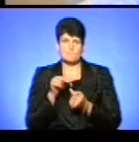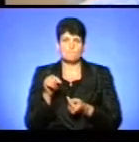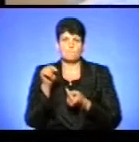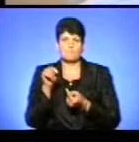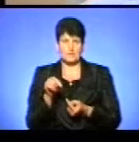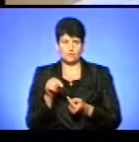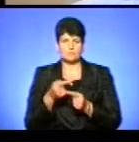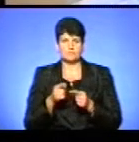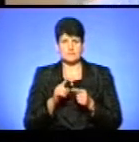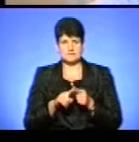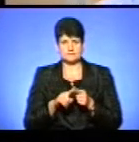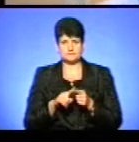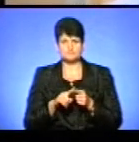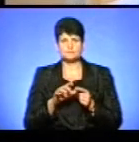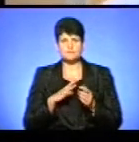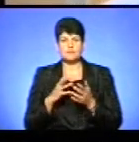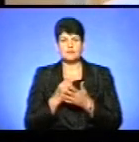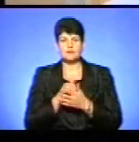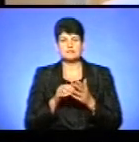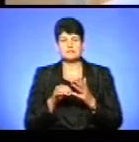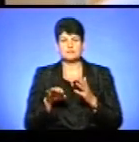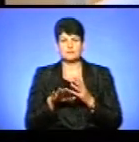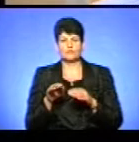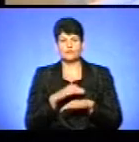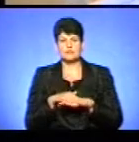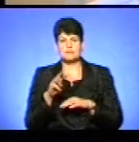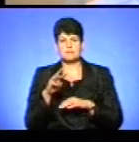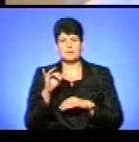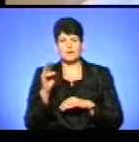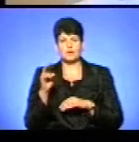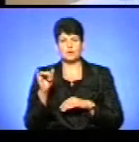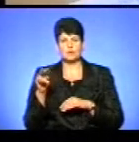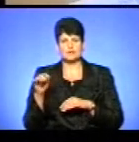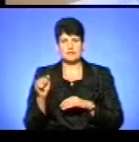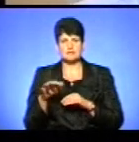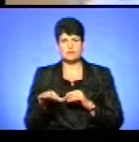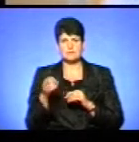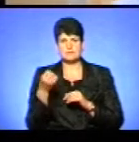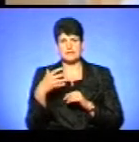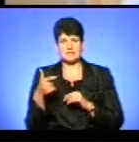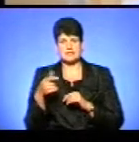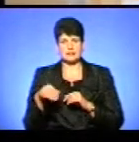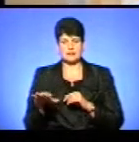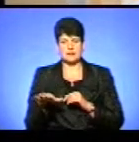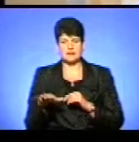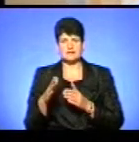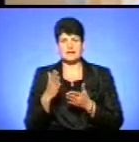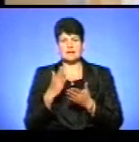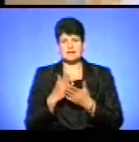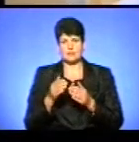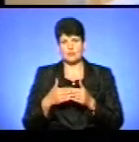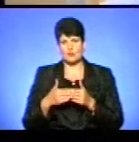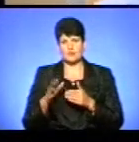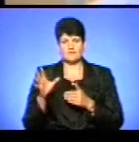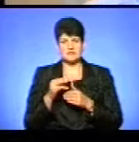до цієї концепції. Була віднайдена земельна ділянка саме по вулиці Миколинецькій площею 15 гектарів, де поряд знаходяться всі